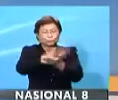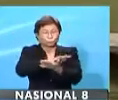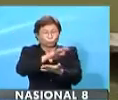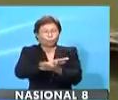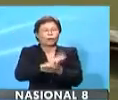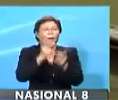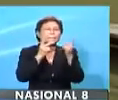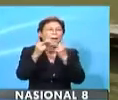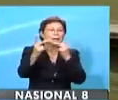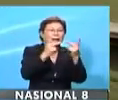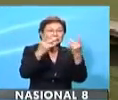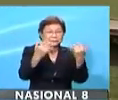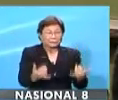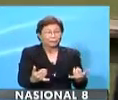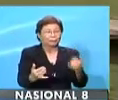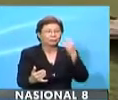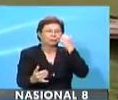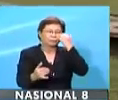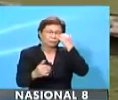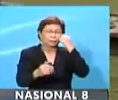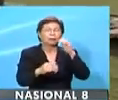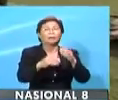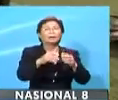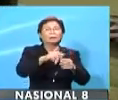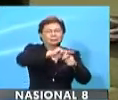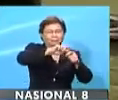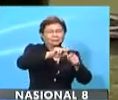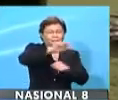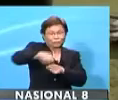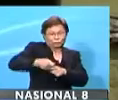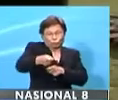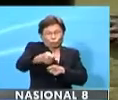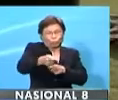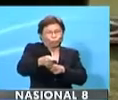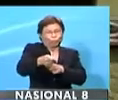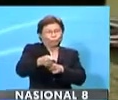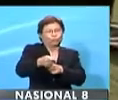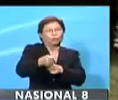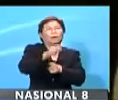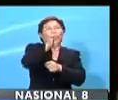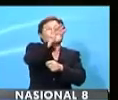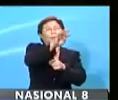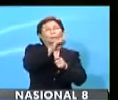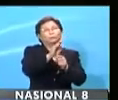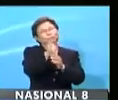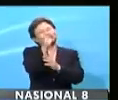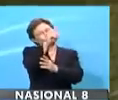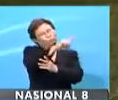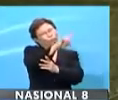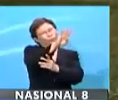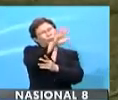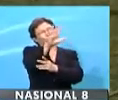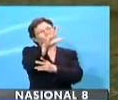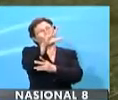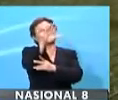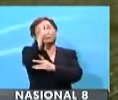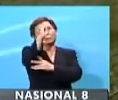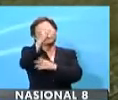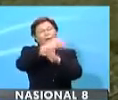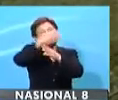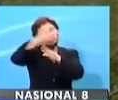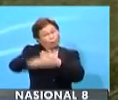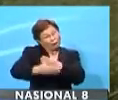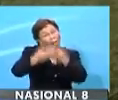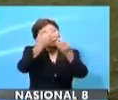berkata, buat masa ini replika keris itu didirikan condong 45 darjah di padang sekolah. Setelah siap sepenuhnya, ia